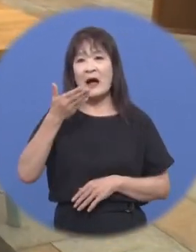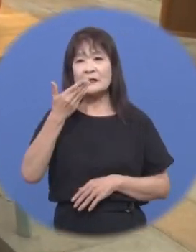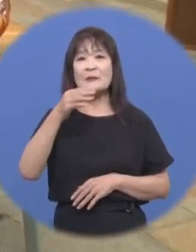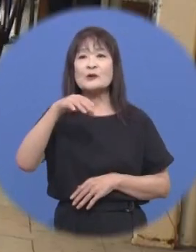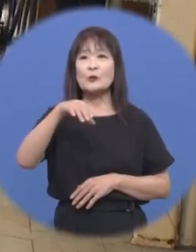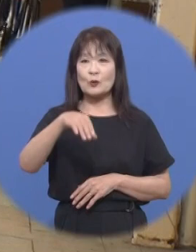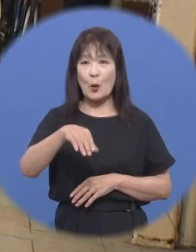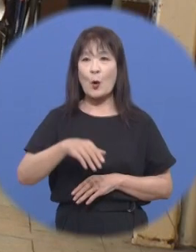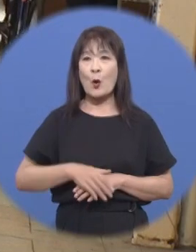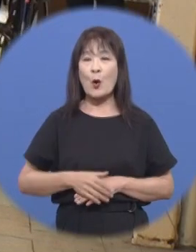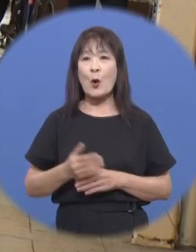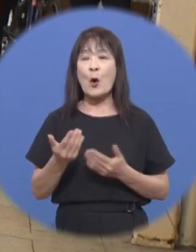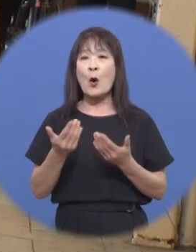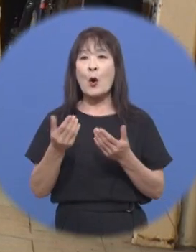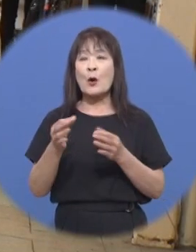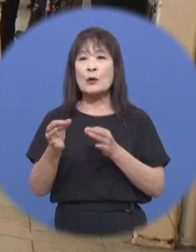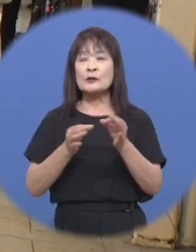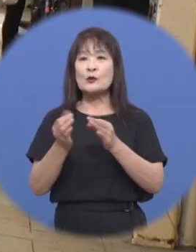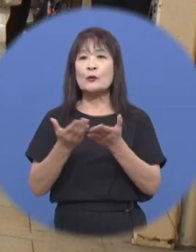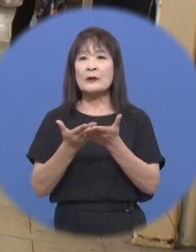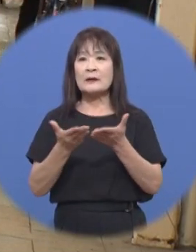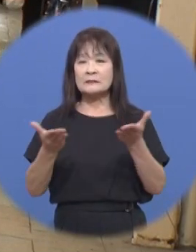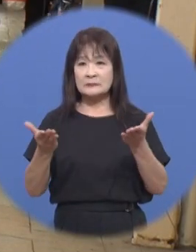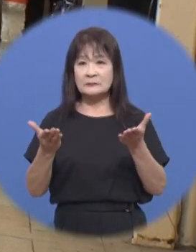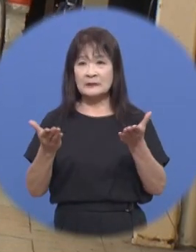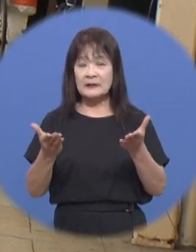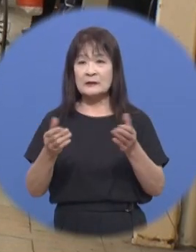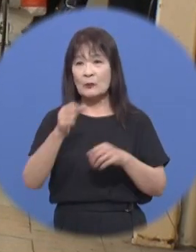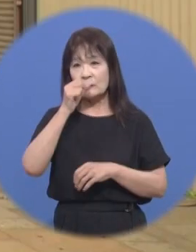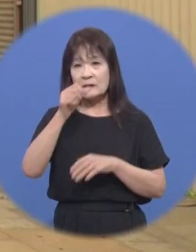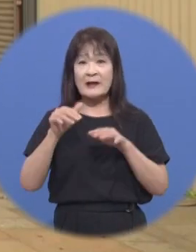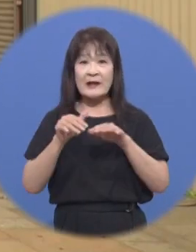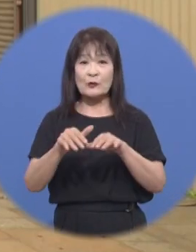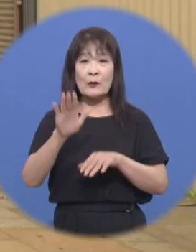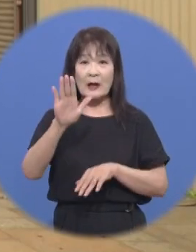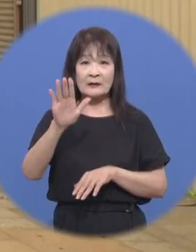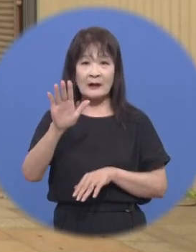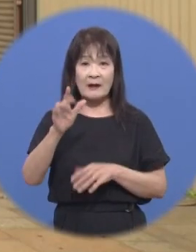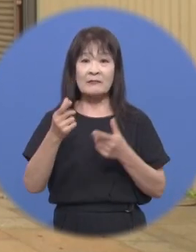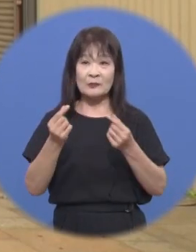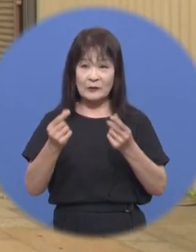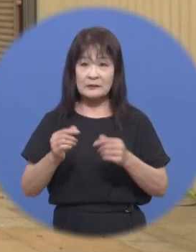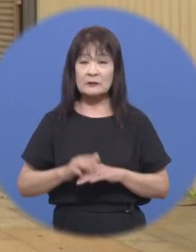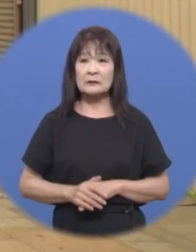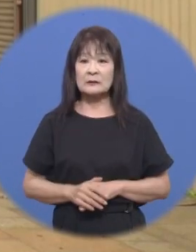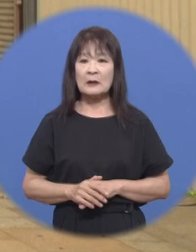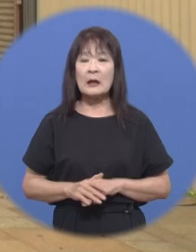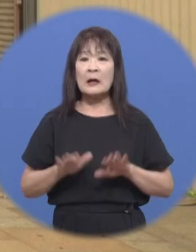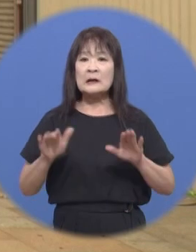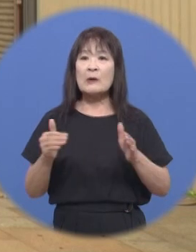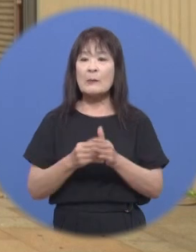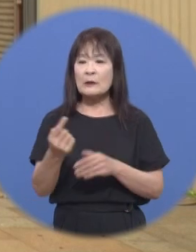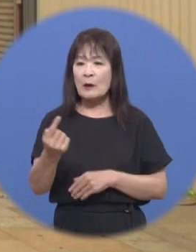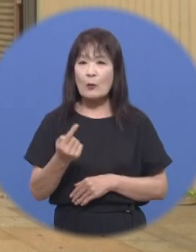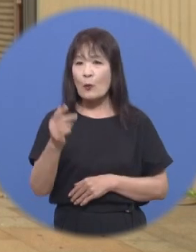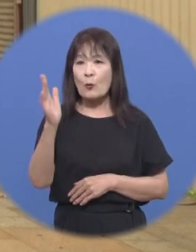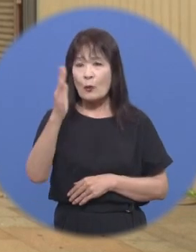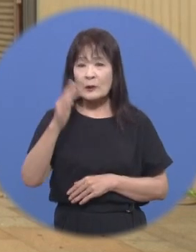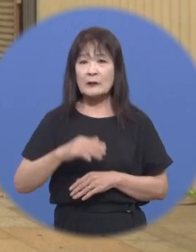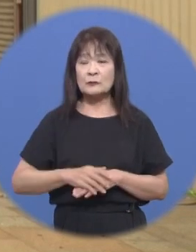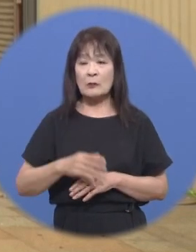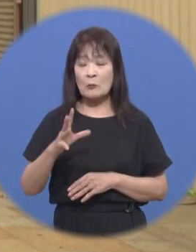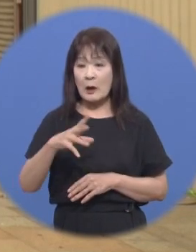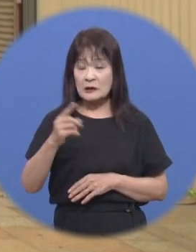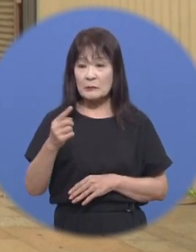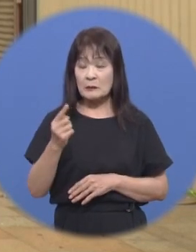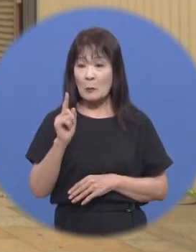堂、商店街にもいい影響があったようです。 今まで商店街に来られてなかった方も大勢見